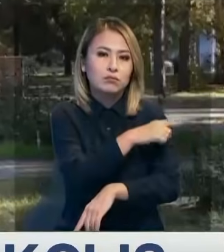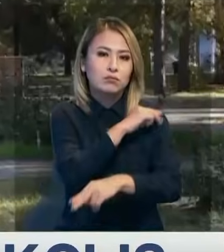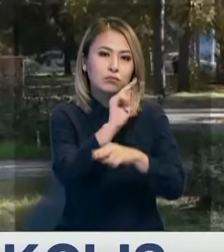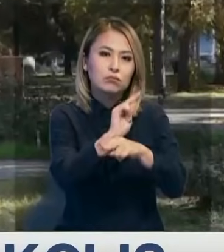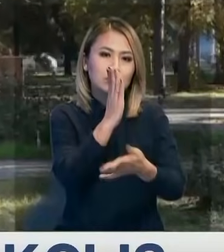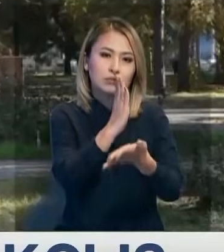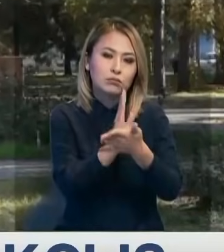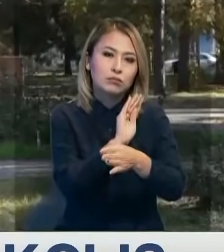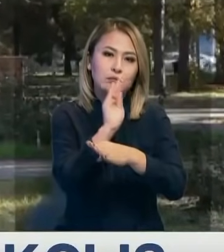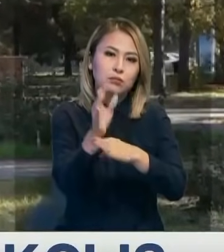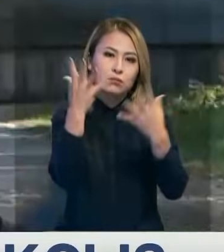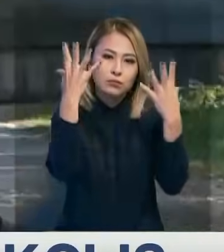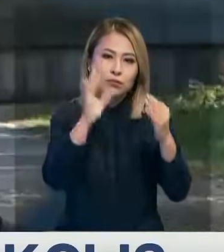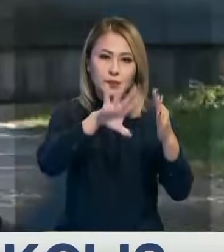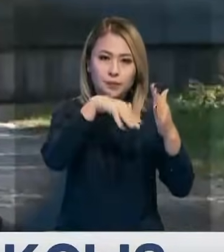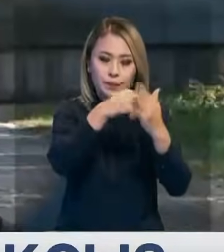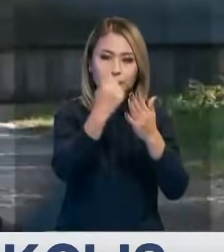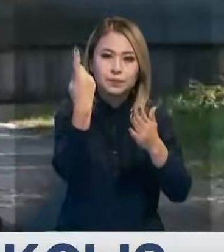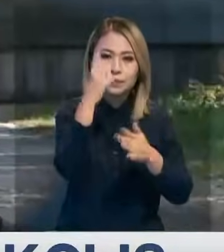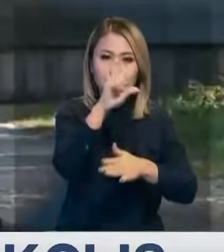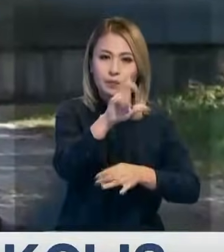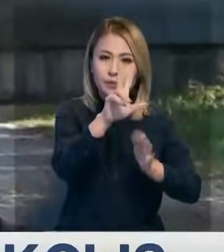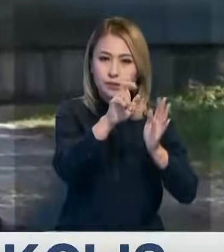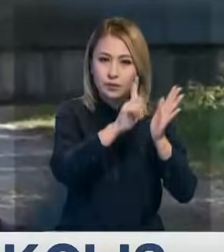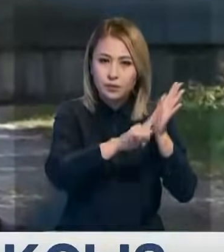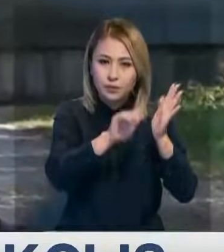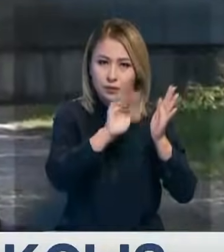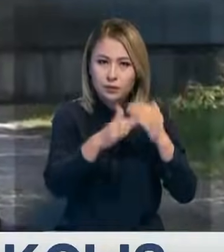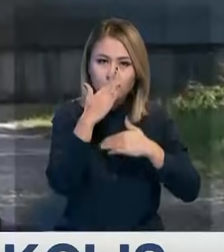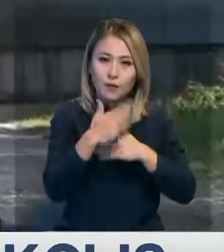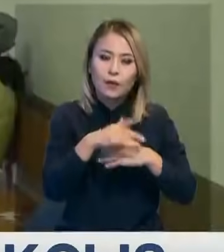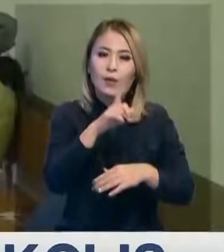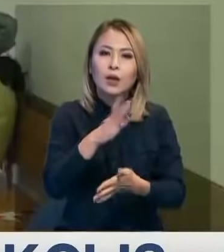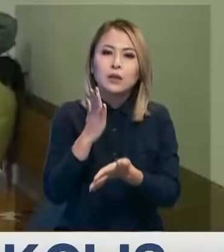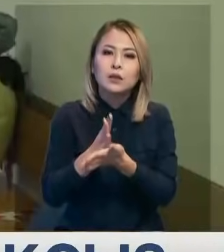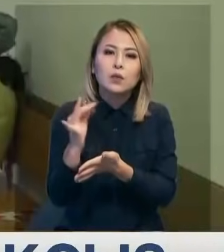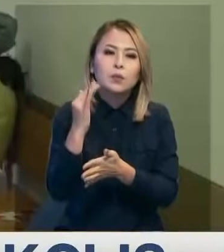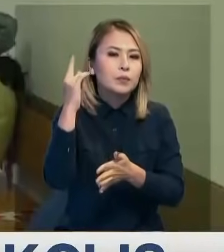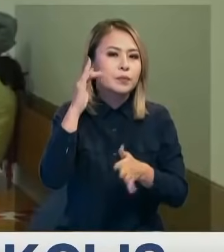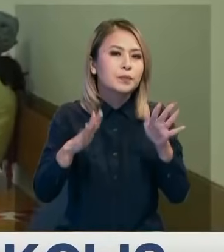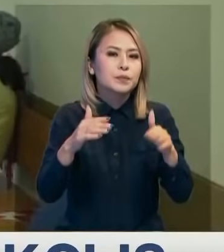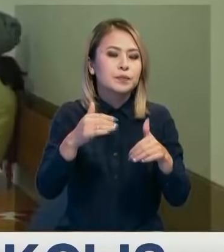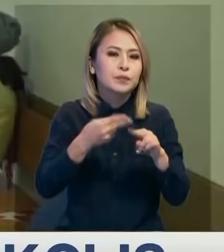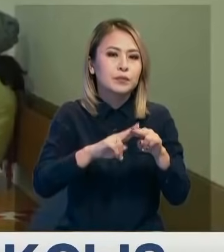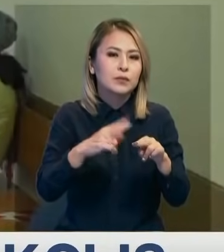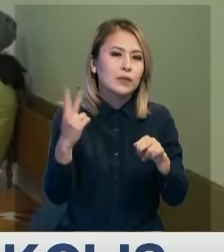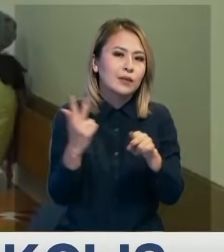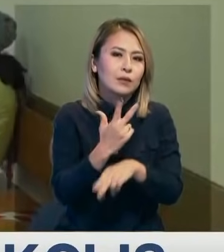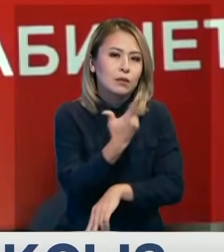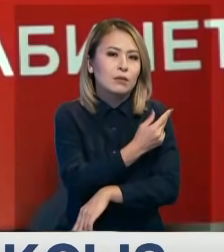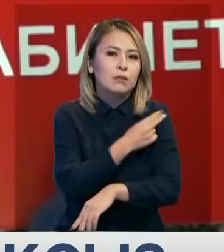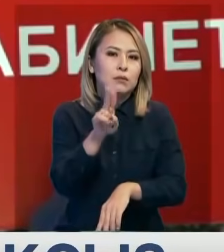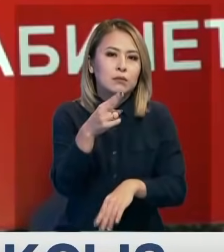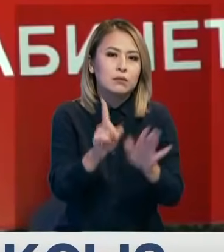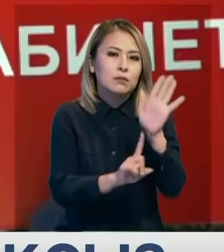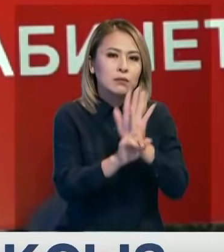қабылдап жатыр. Сонымен қатар осы күнге дейін бірінші компонентті 370 мыңға жуық адам алды. Ал болжам бойынша ревакцинация 90